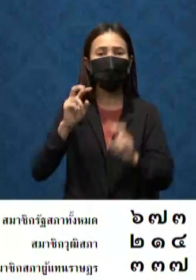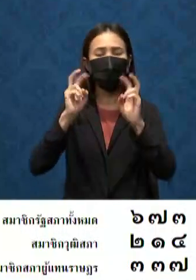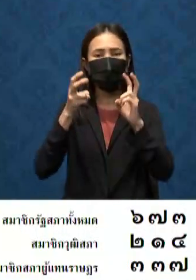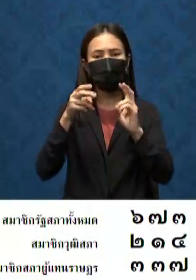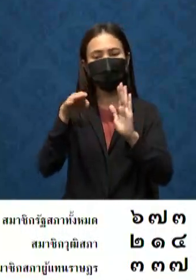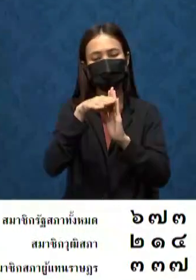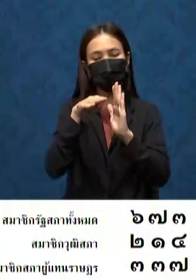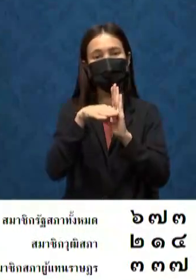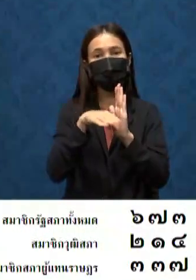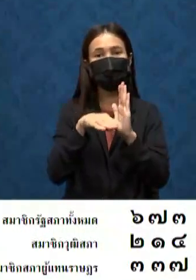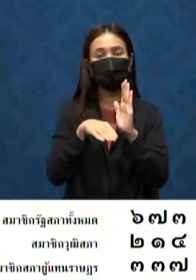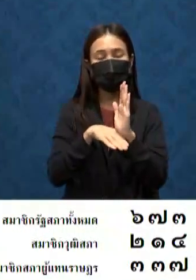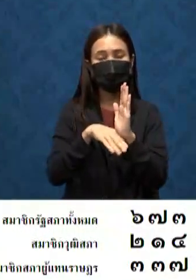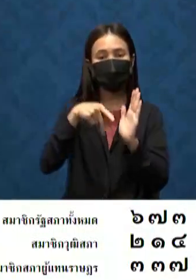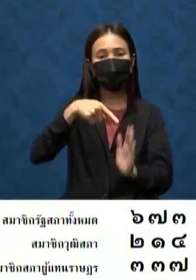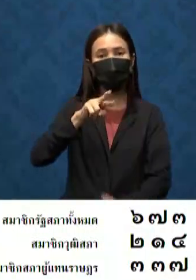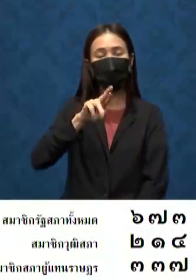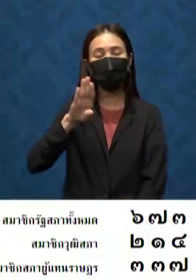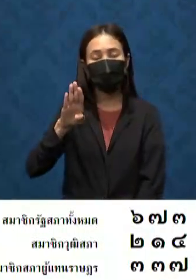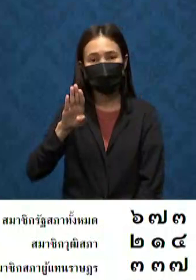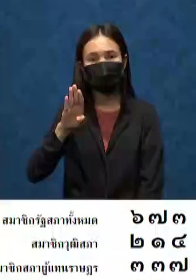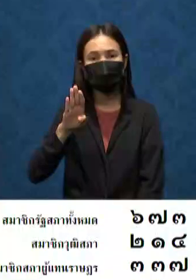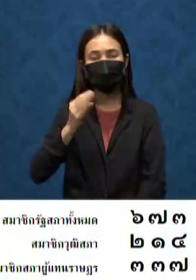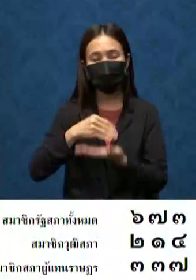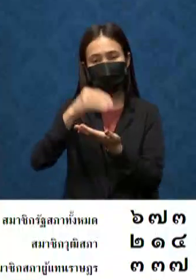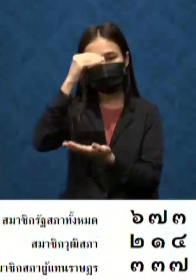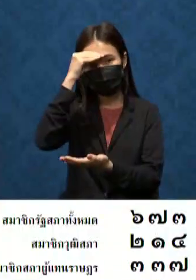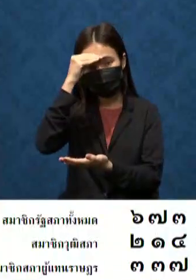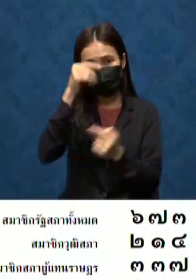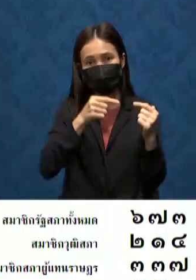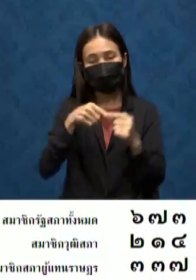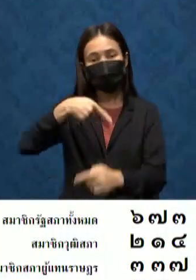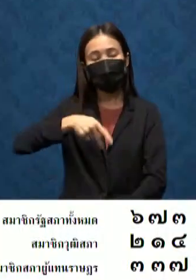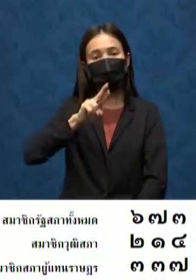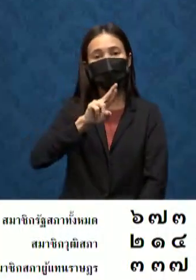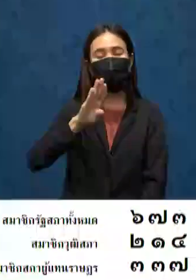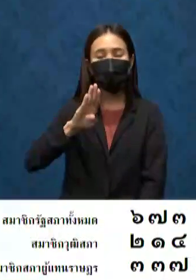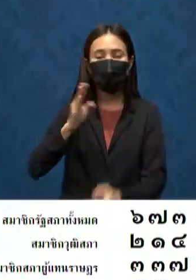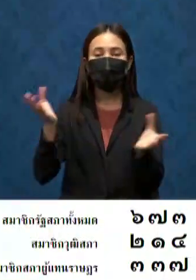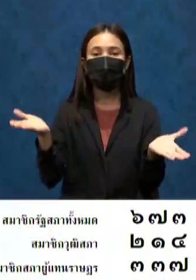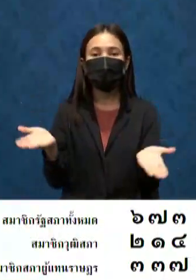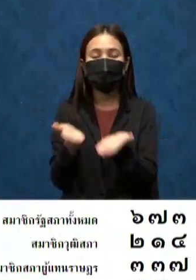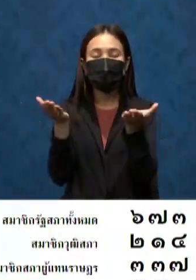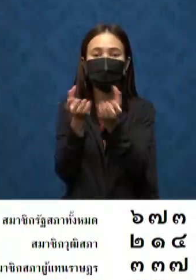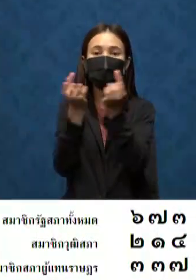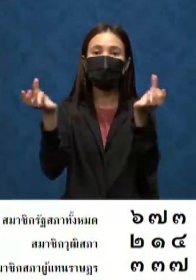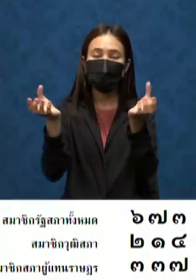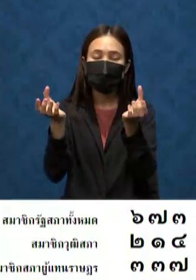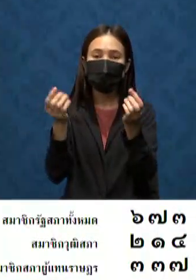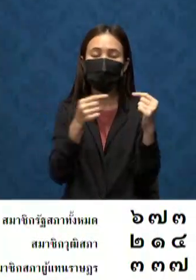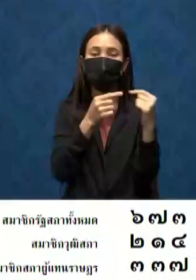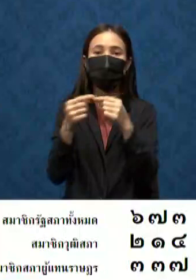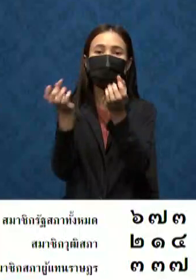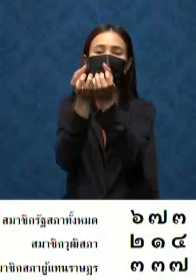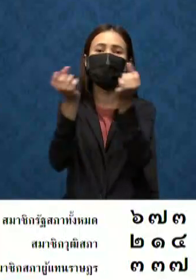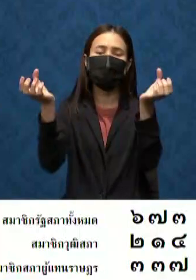ร่างพ.ร.บการศึกษาต่อด้วยร่างพรบส่งเสริมจริยธรรมต่อด้วยรัฐธรรมนูญ